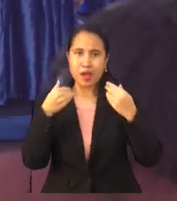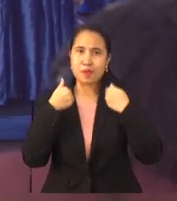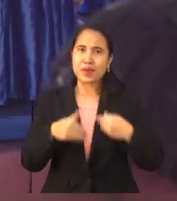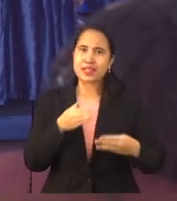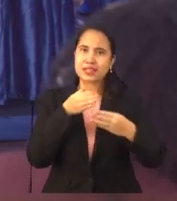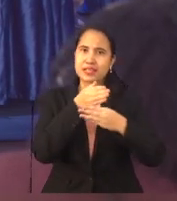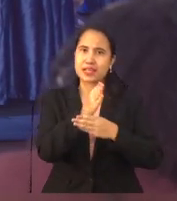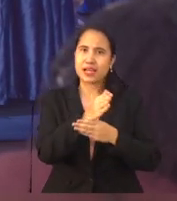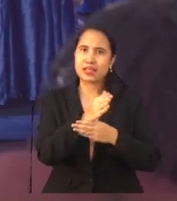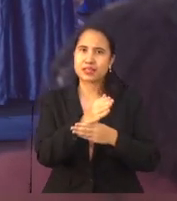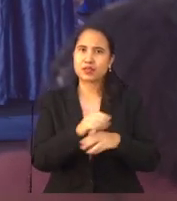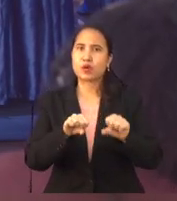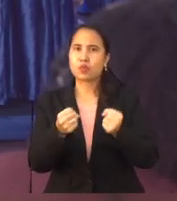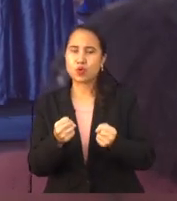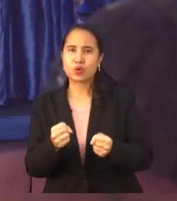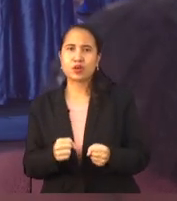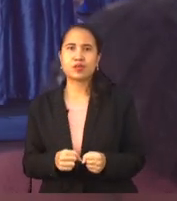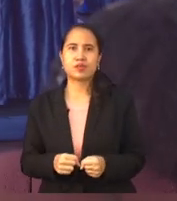de periode